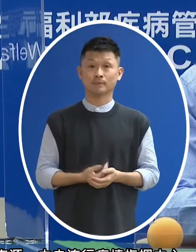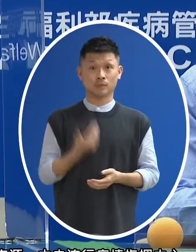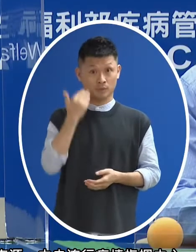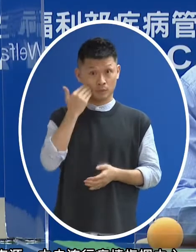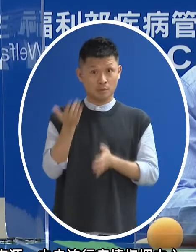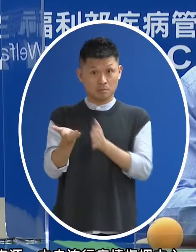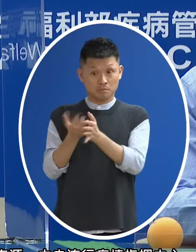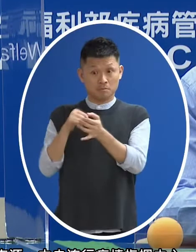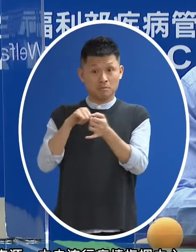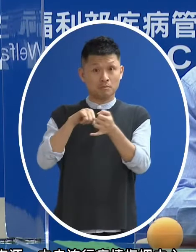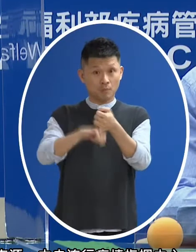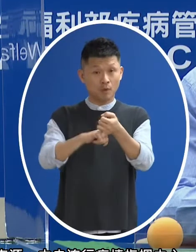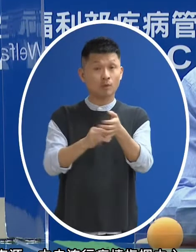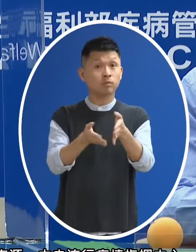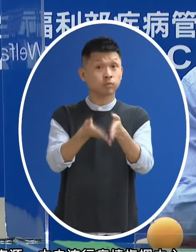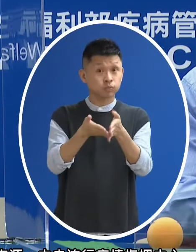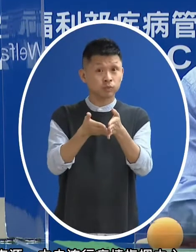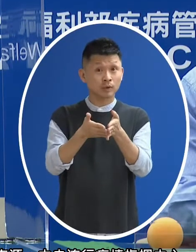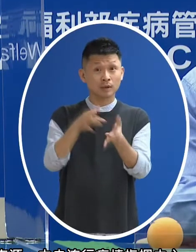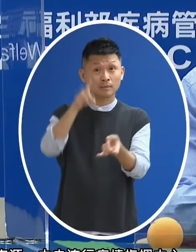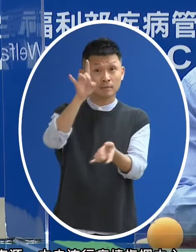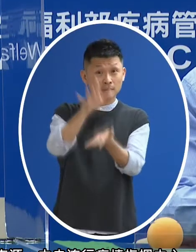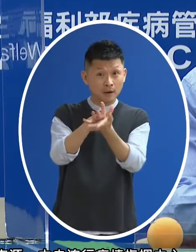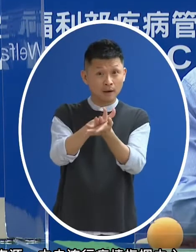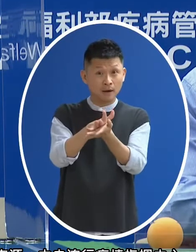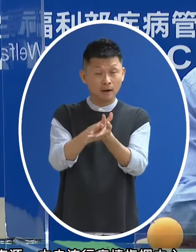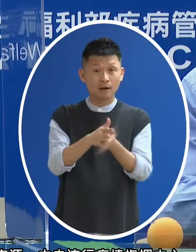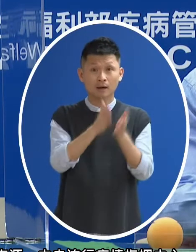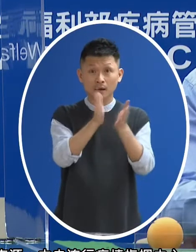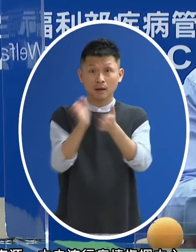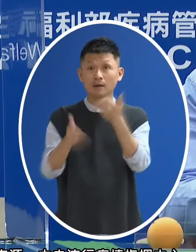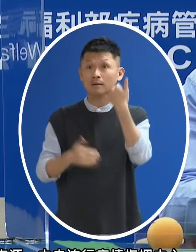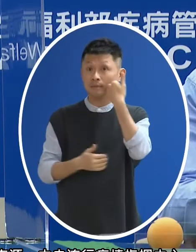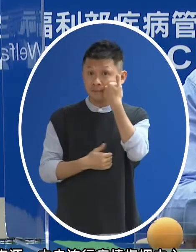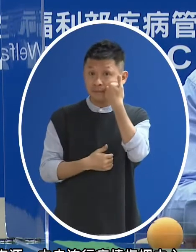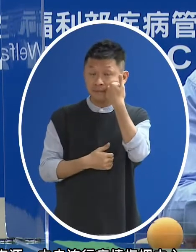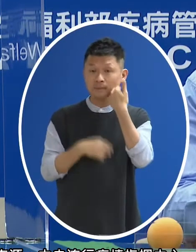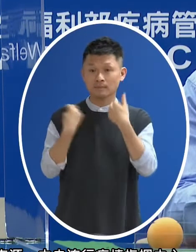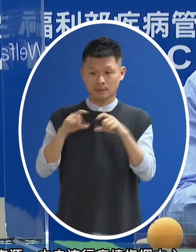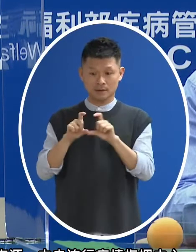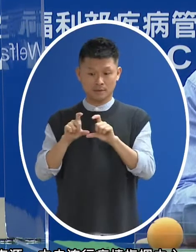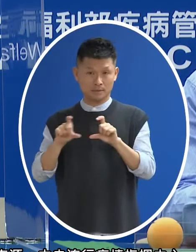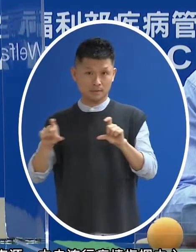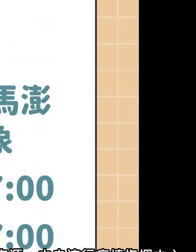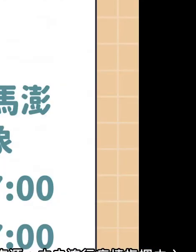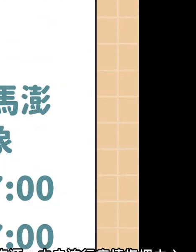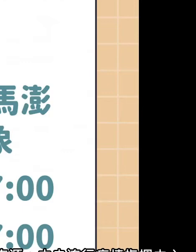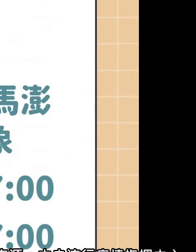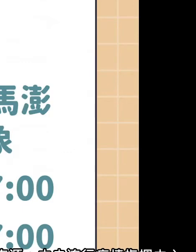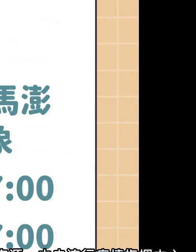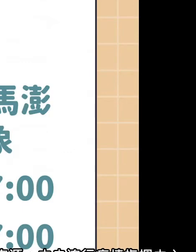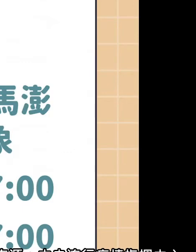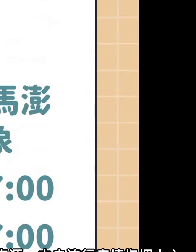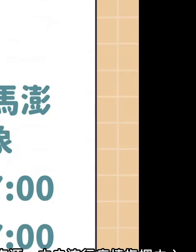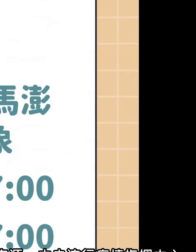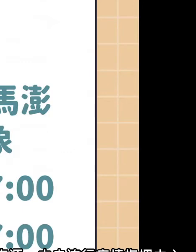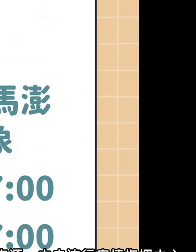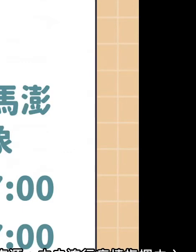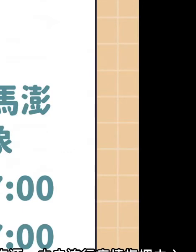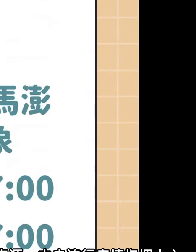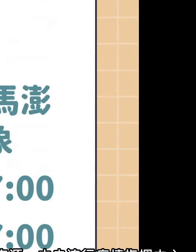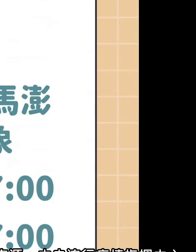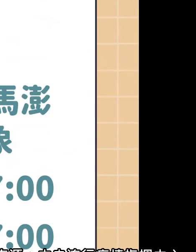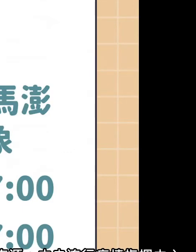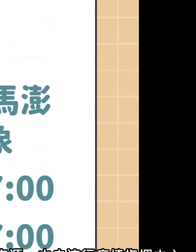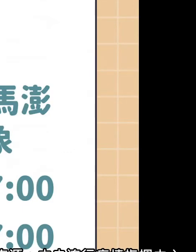但不符合当时预约的资格，暂时不会收到预约接种的简讯，也无法预约接种。目前先以金马澎做试办，